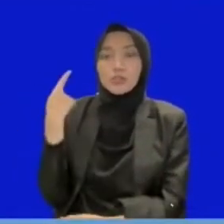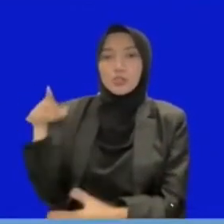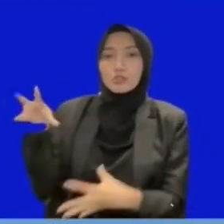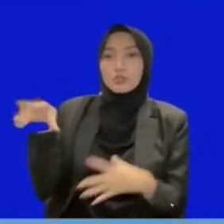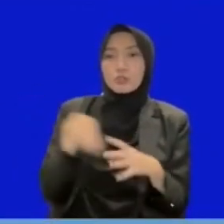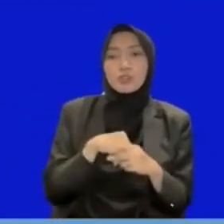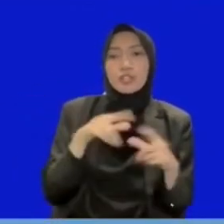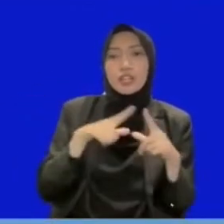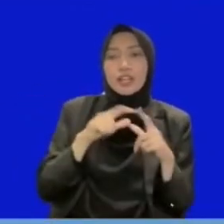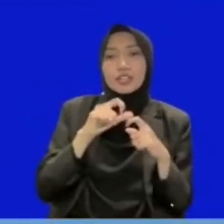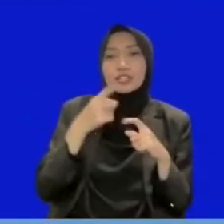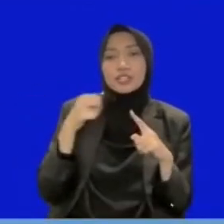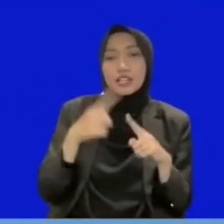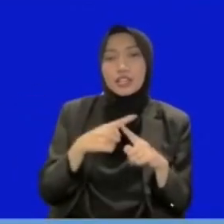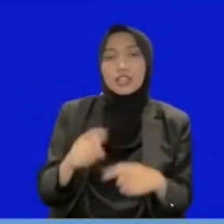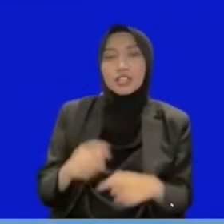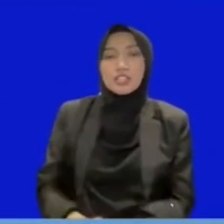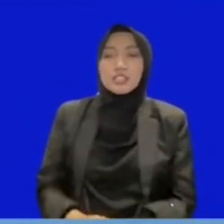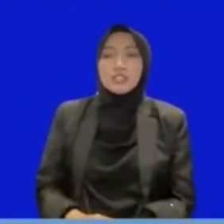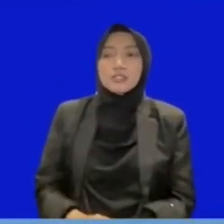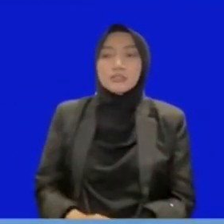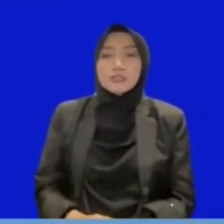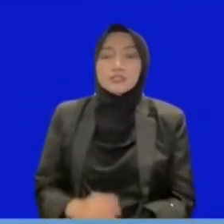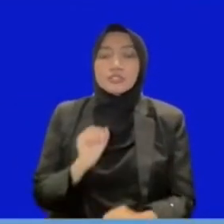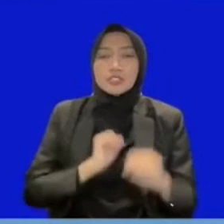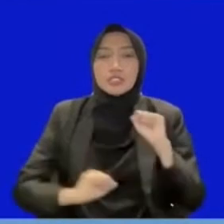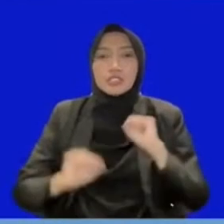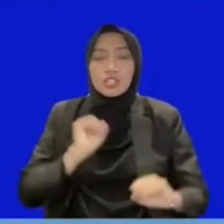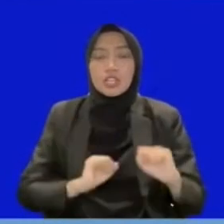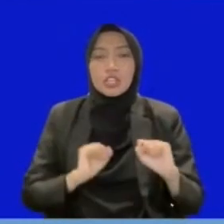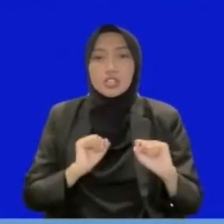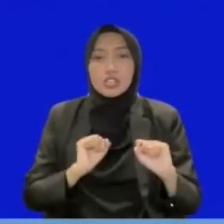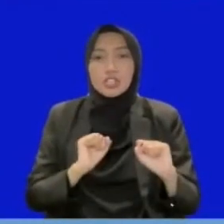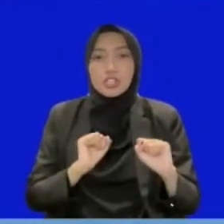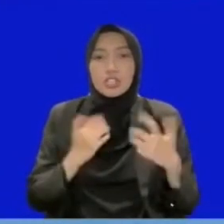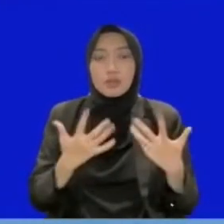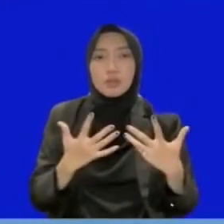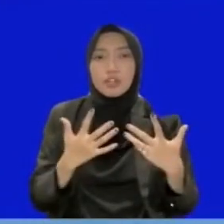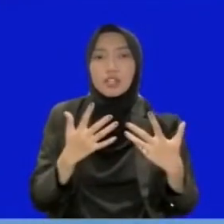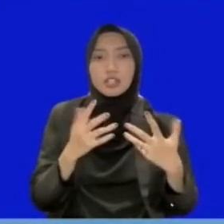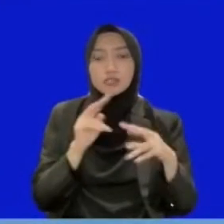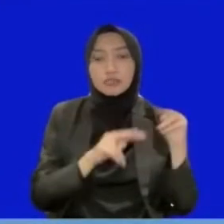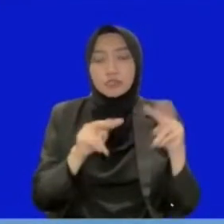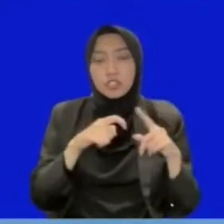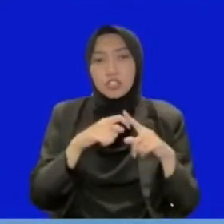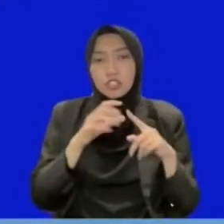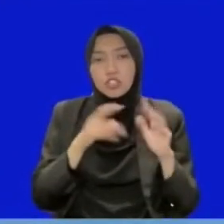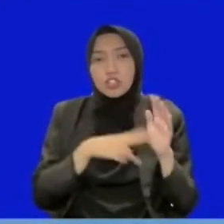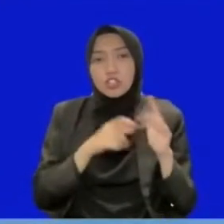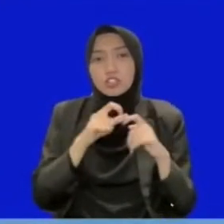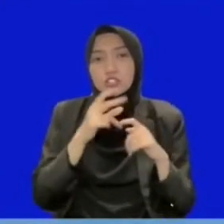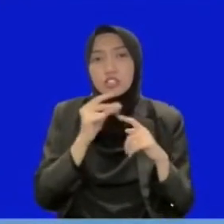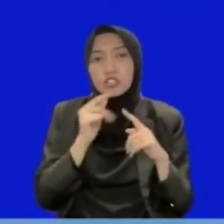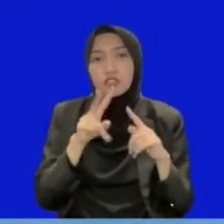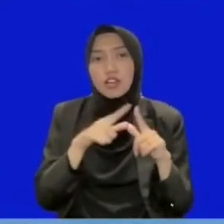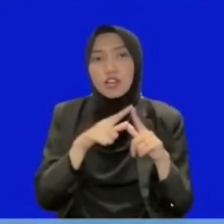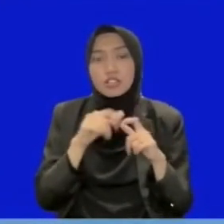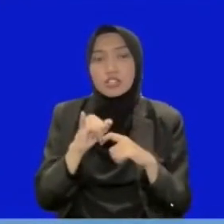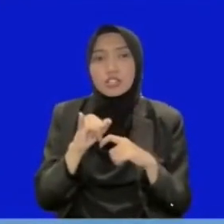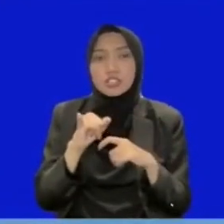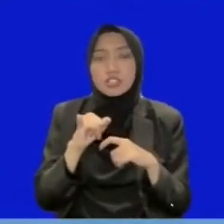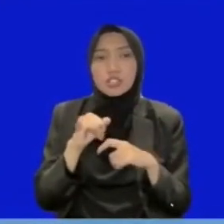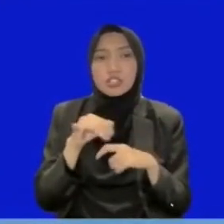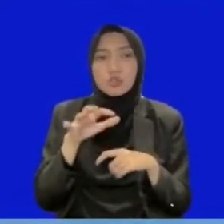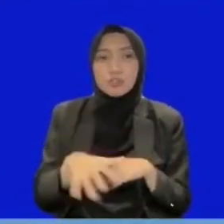kita seperti kegiatan yang rutin dilakukan itu adalah konservasi koleksi dan kita juga melakukan monitoring keterawatan